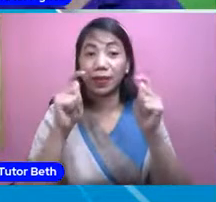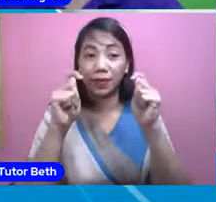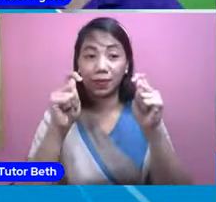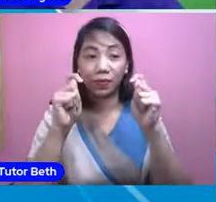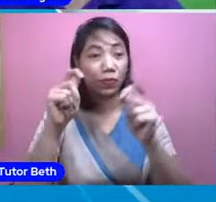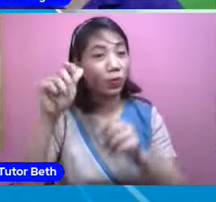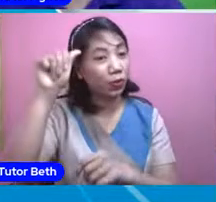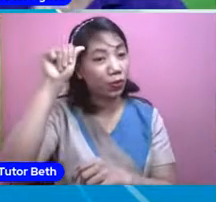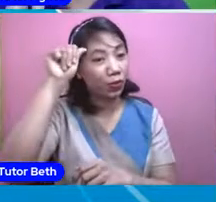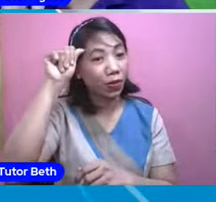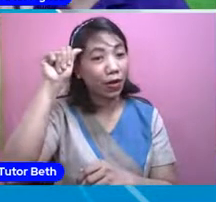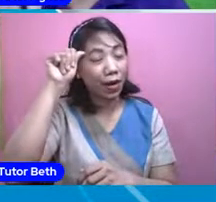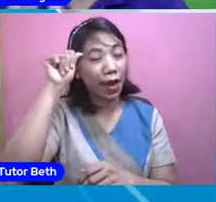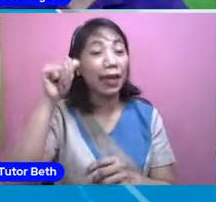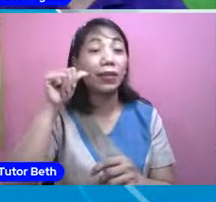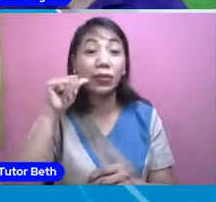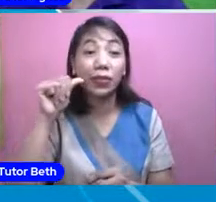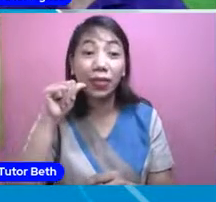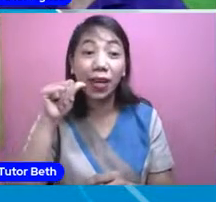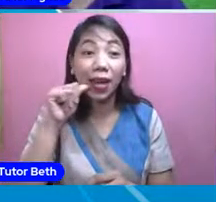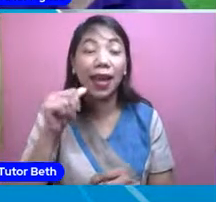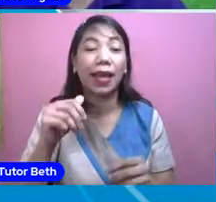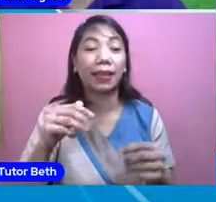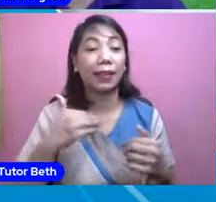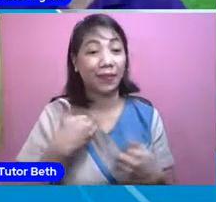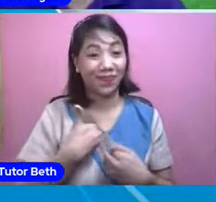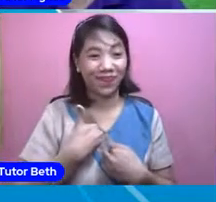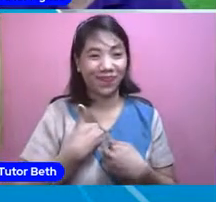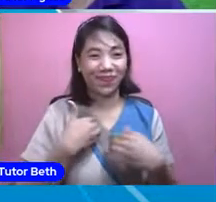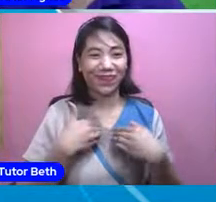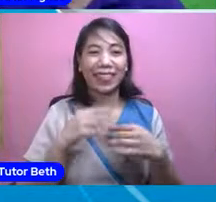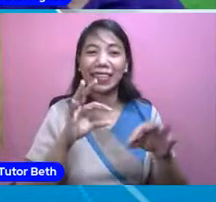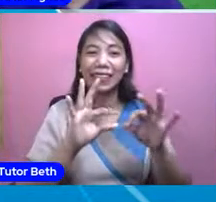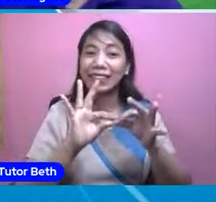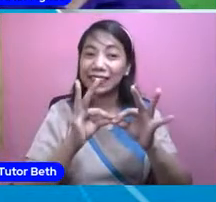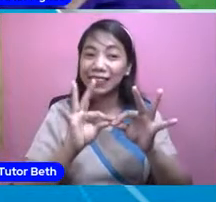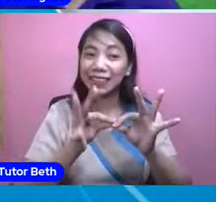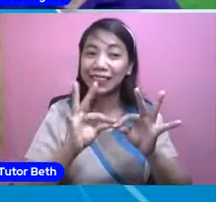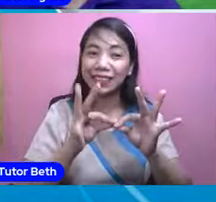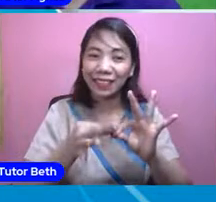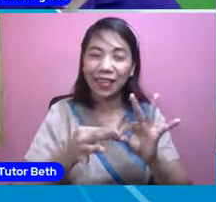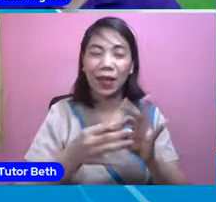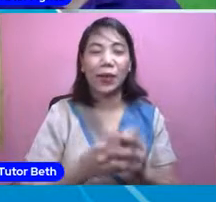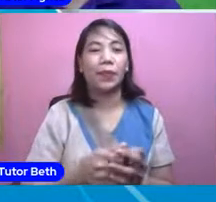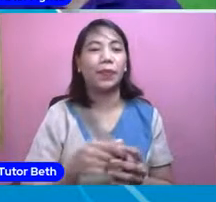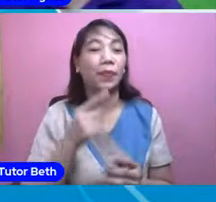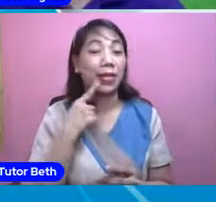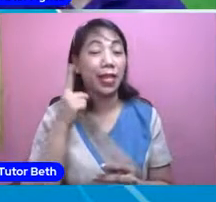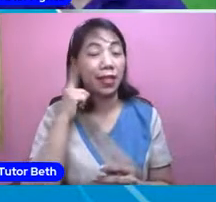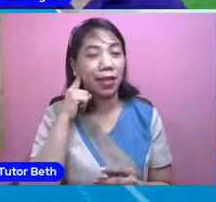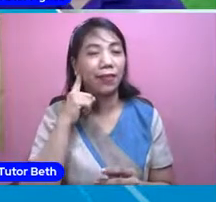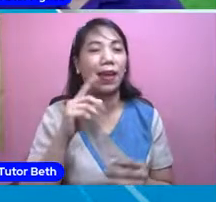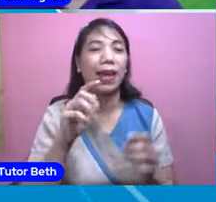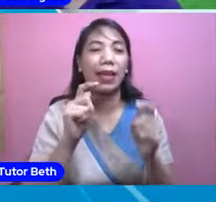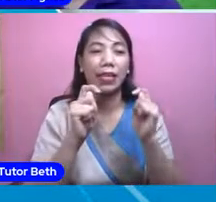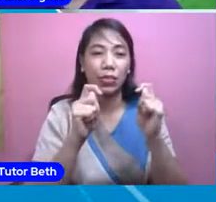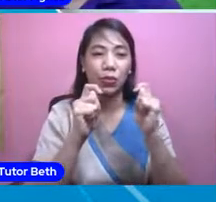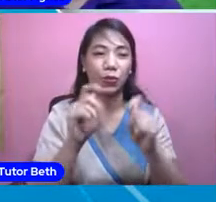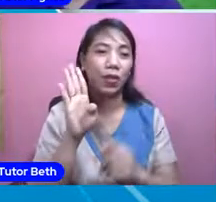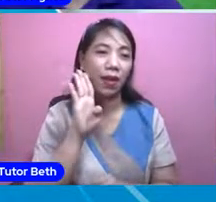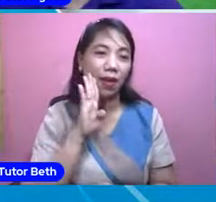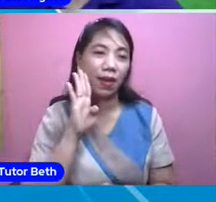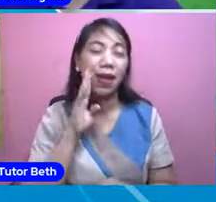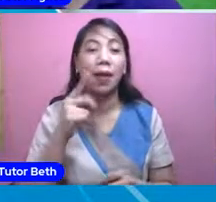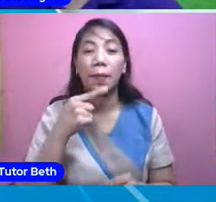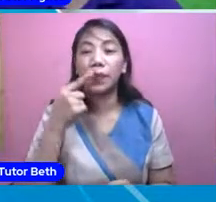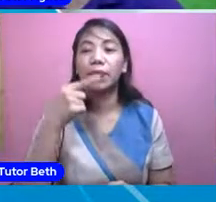Agnes at ang kasama nating nagsasign para sa inyo siya po si Teacher Beth nagsasabi